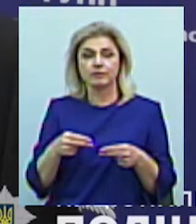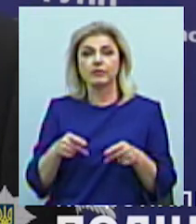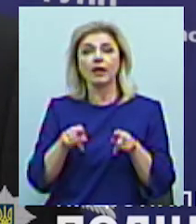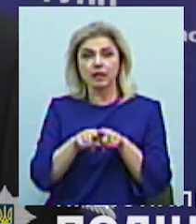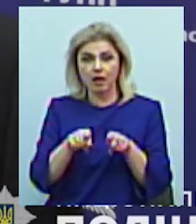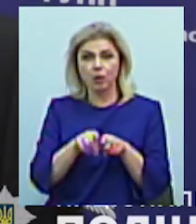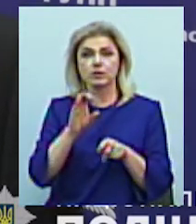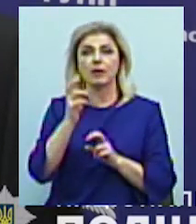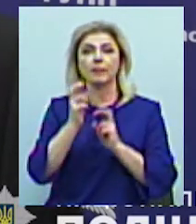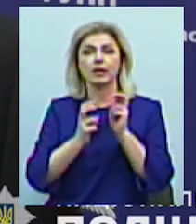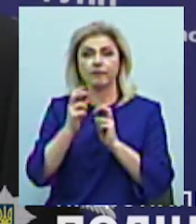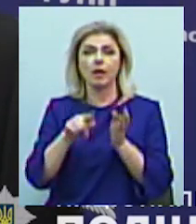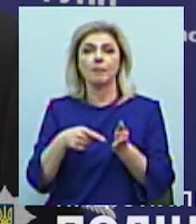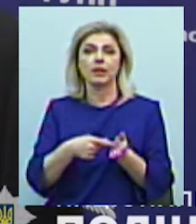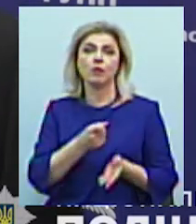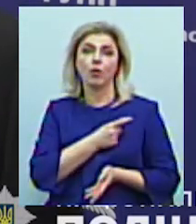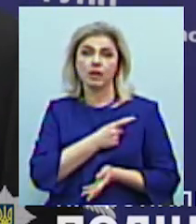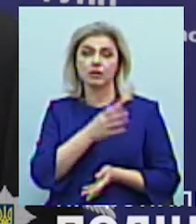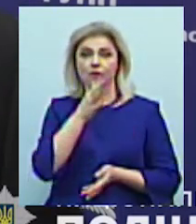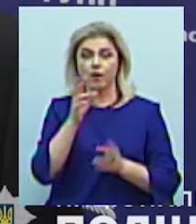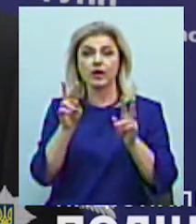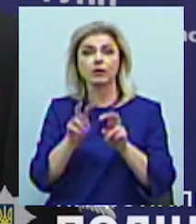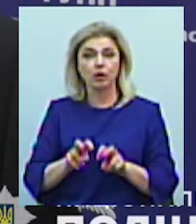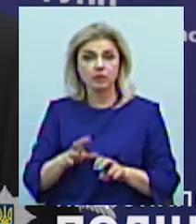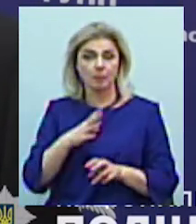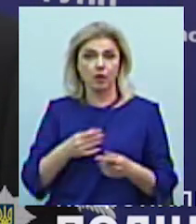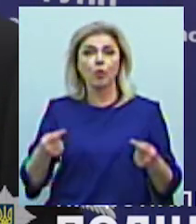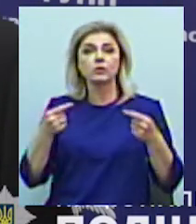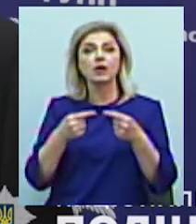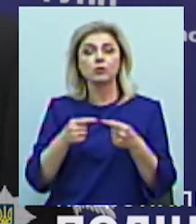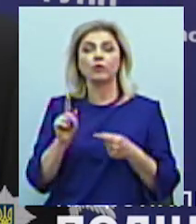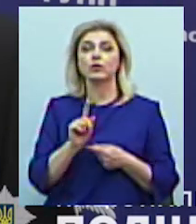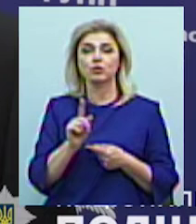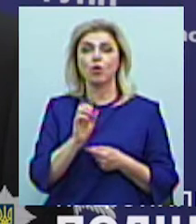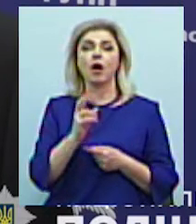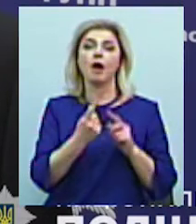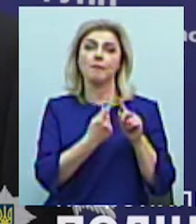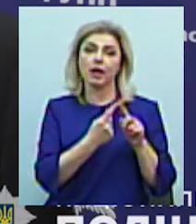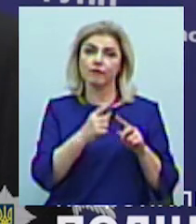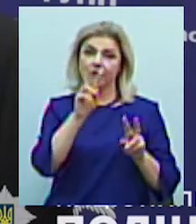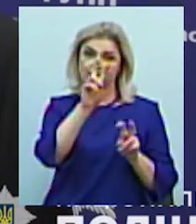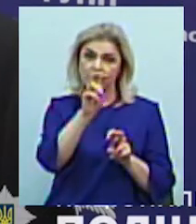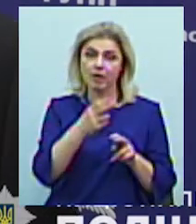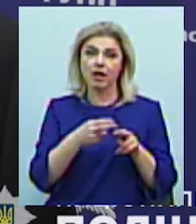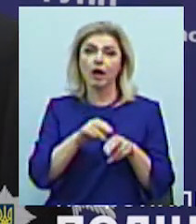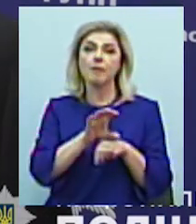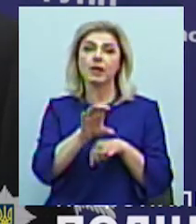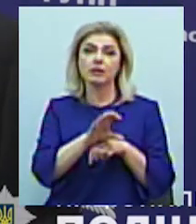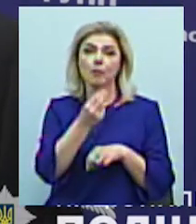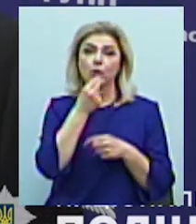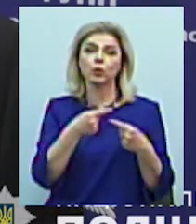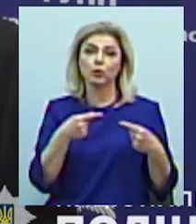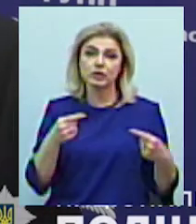також з підприємством з міста Одеси. Під час розслідування було встановлено, що як перше товариство, яке постачало цю